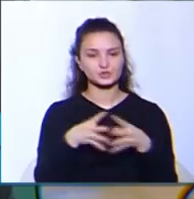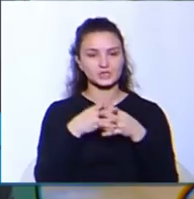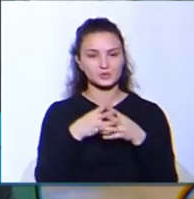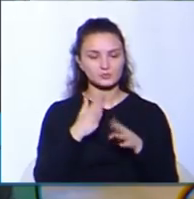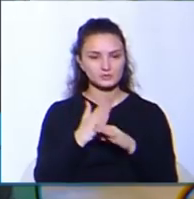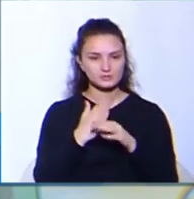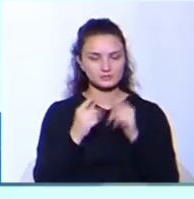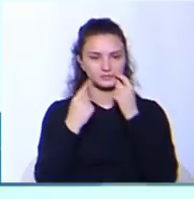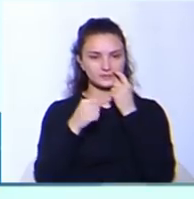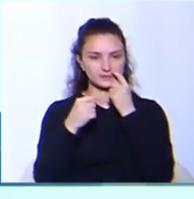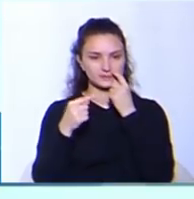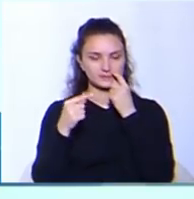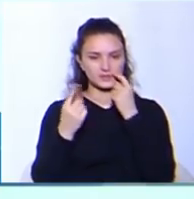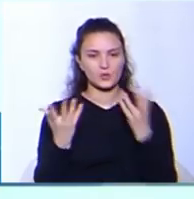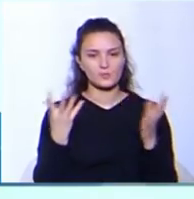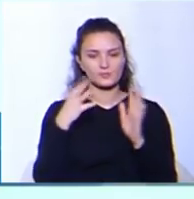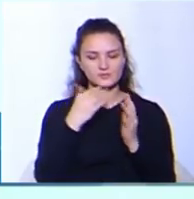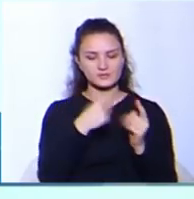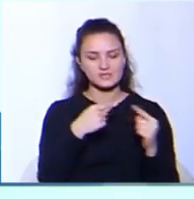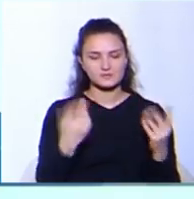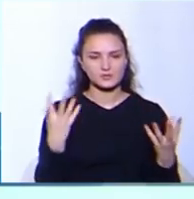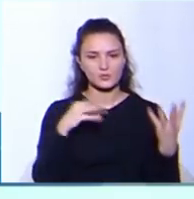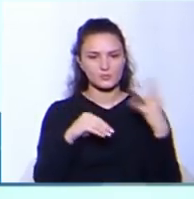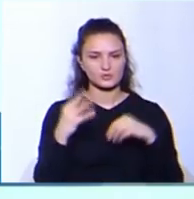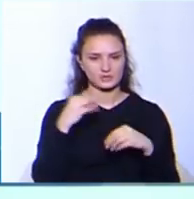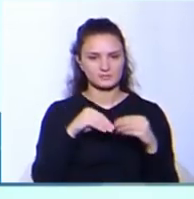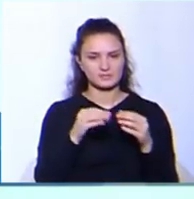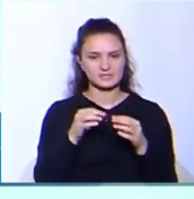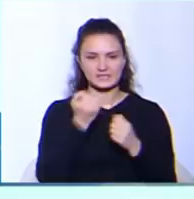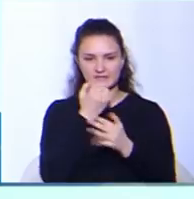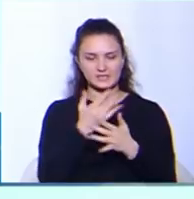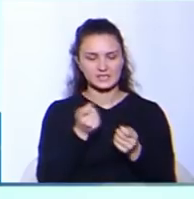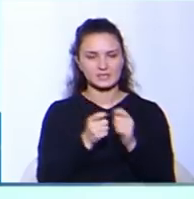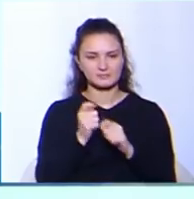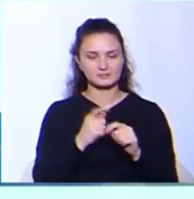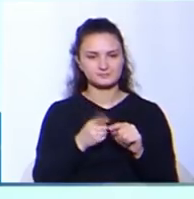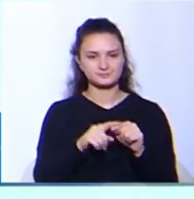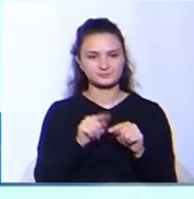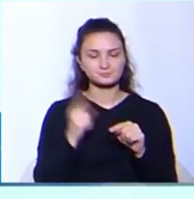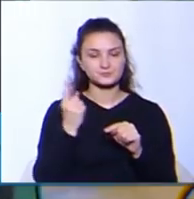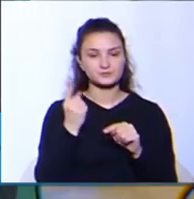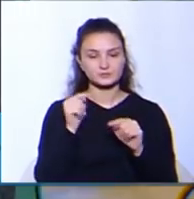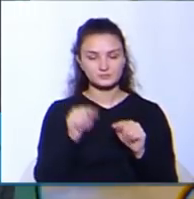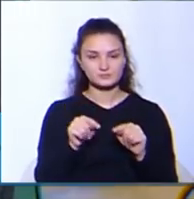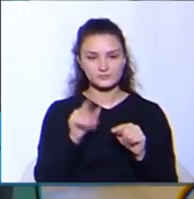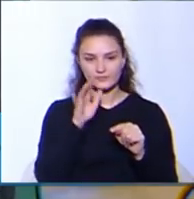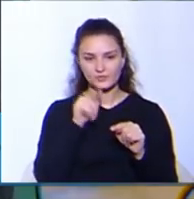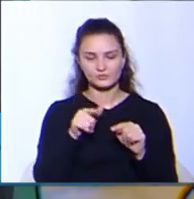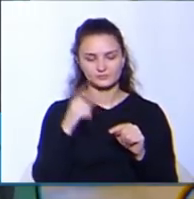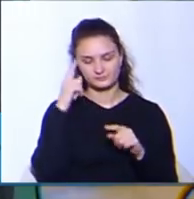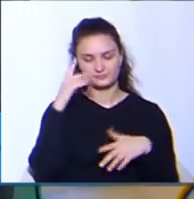და სხვადასხვა კომპონენტებისგან შემდგარი ეგრეთ წოდებული ნივთიერებებია რომლებიც იწვევენ პირველ ეტაპზე